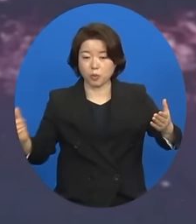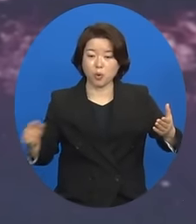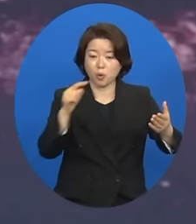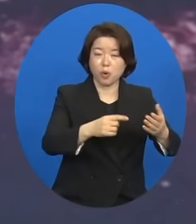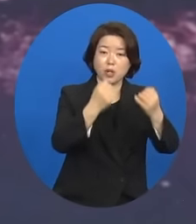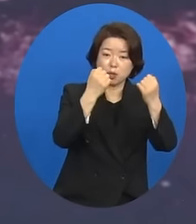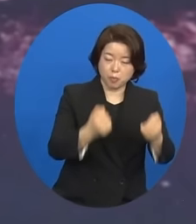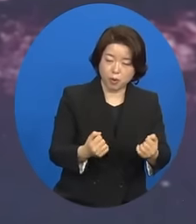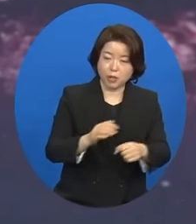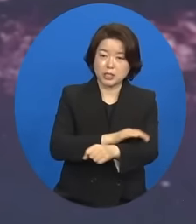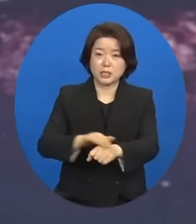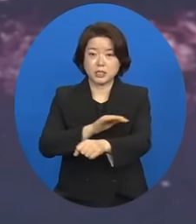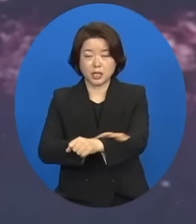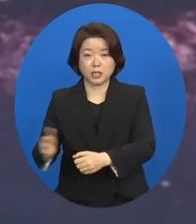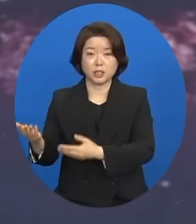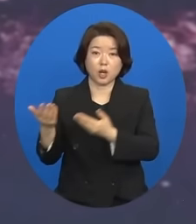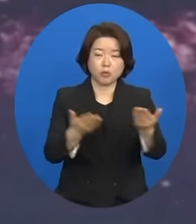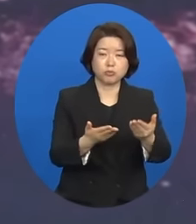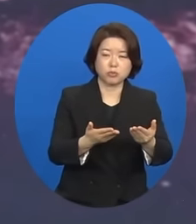인정해주신